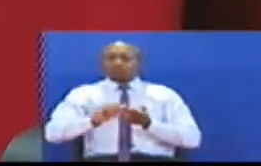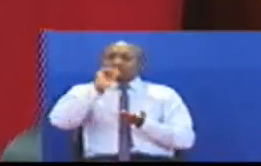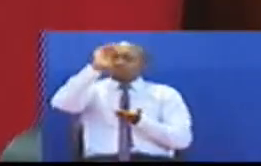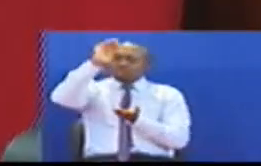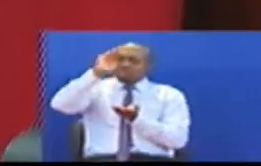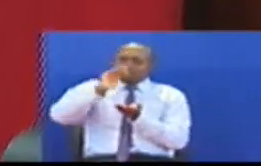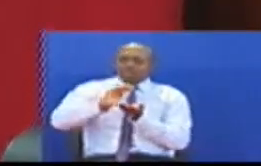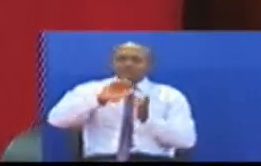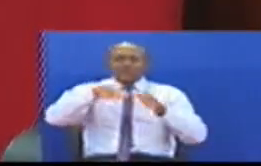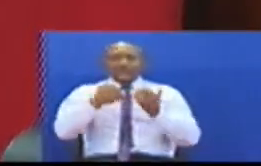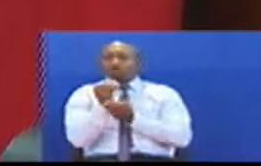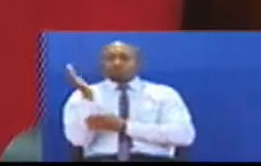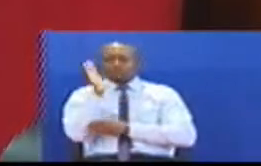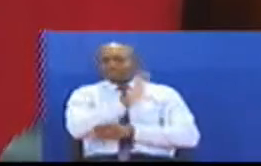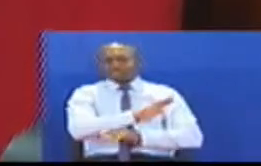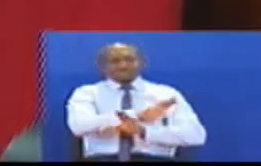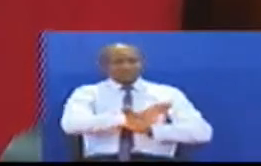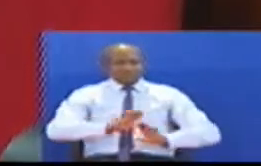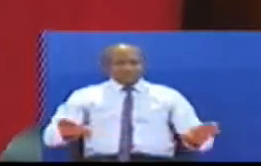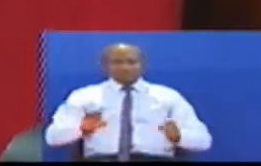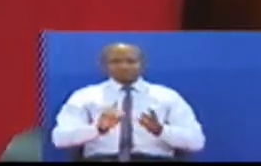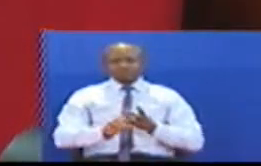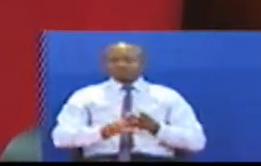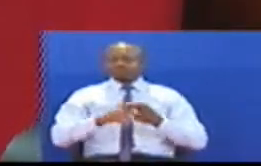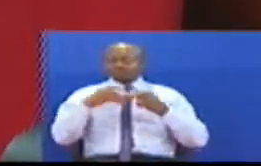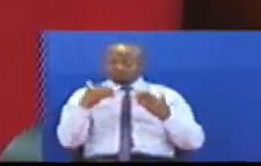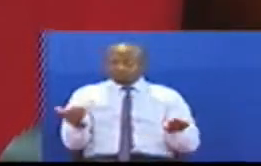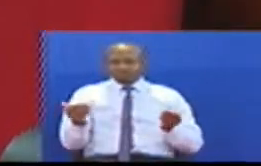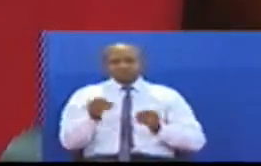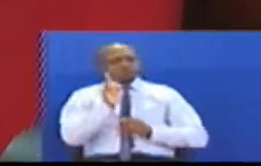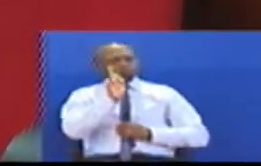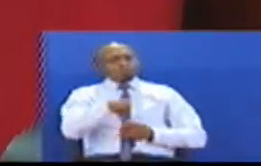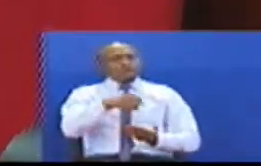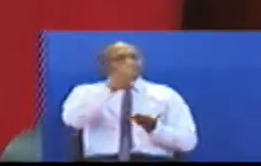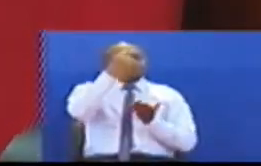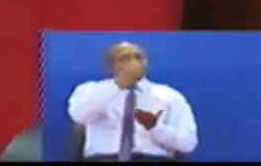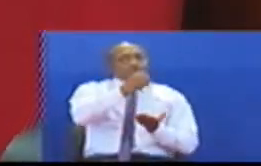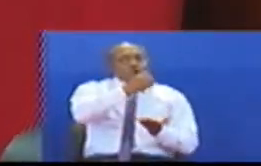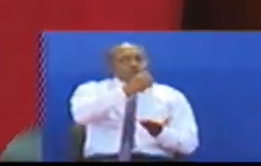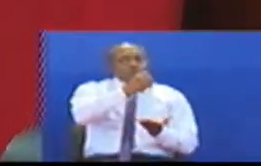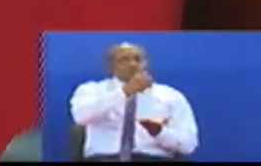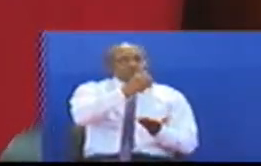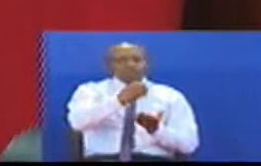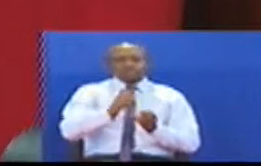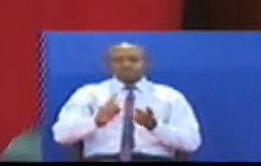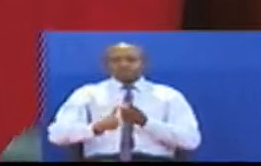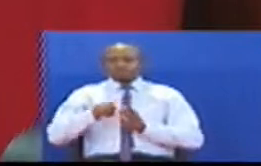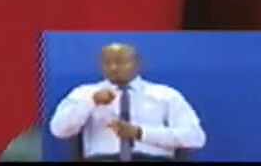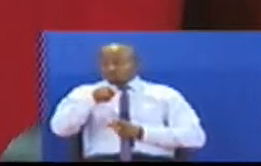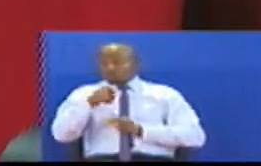au unakwisha kabisa. Lakini kuna huu mfuko ambao ni mfuko wa AIDS Trust